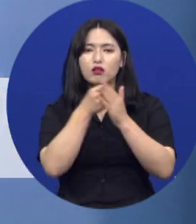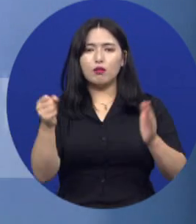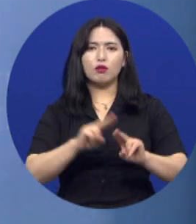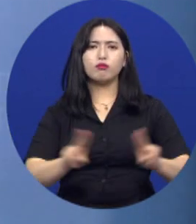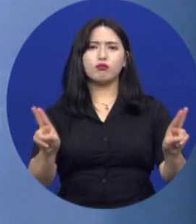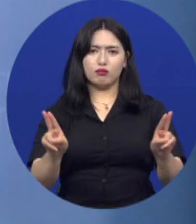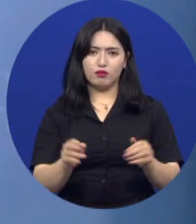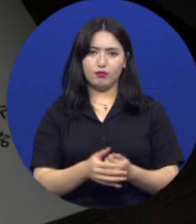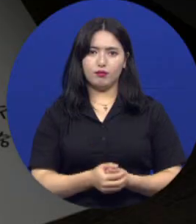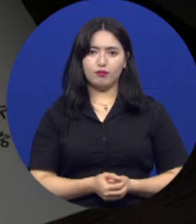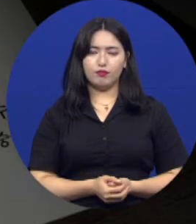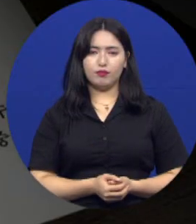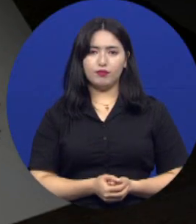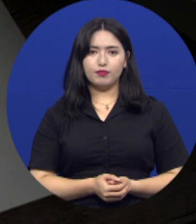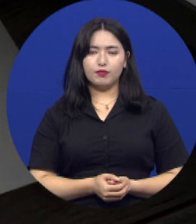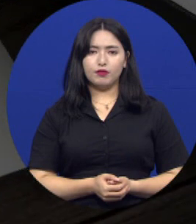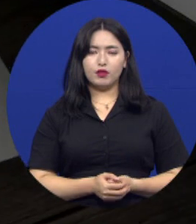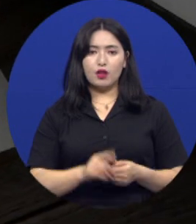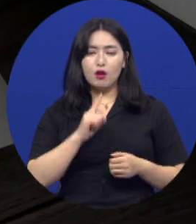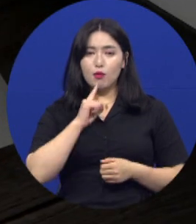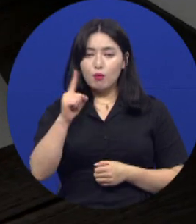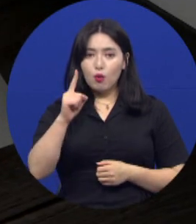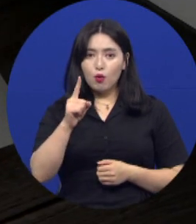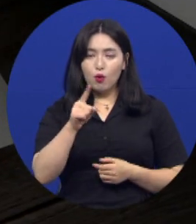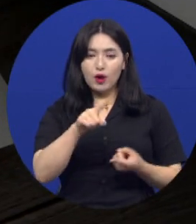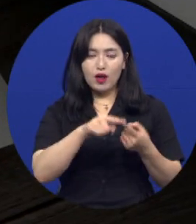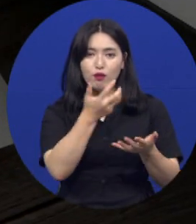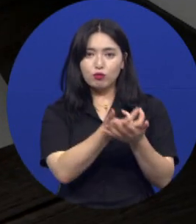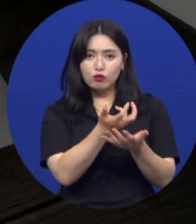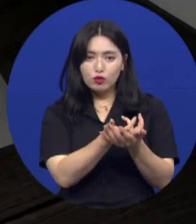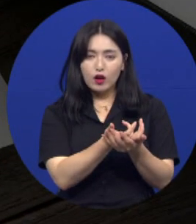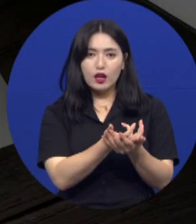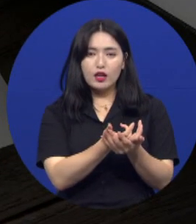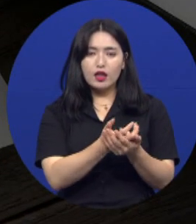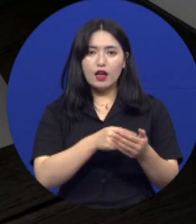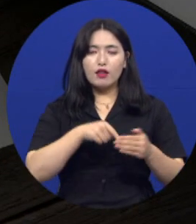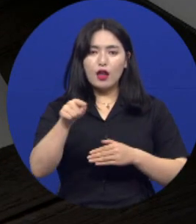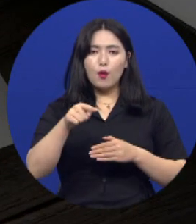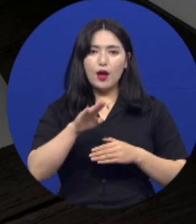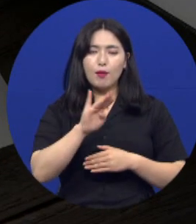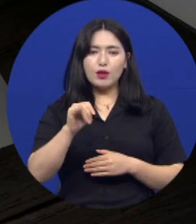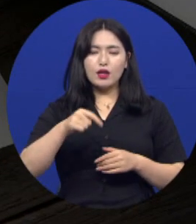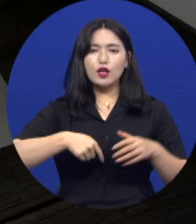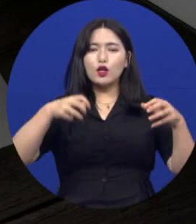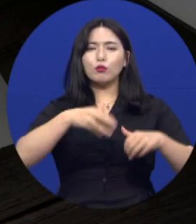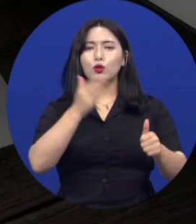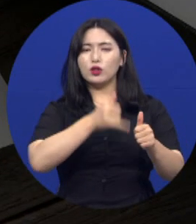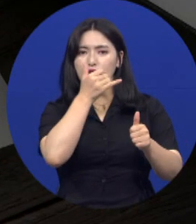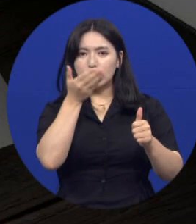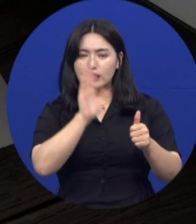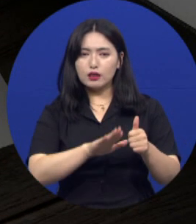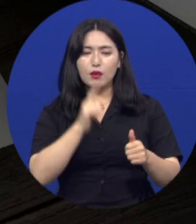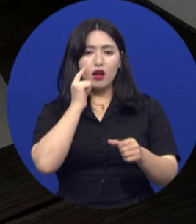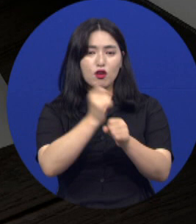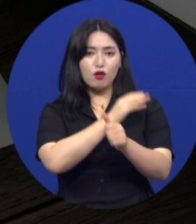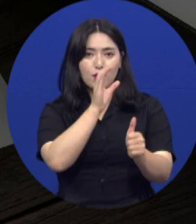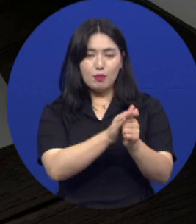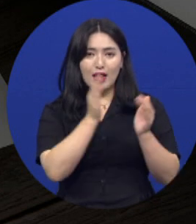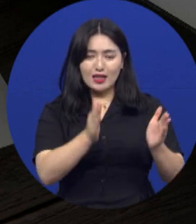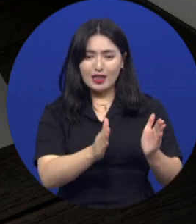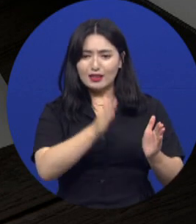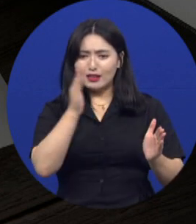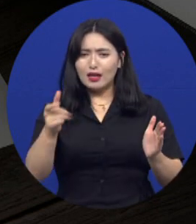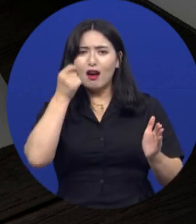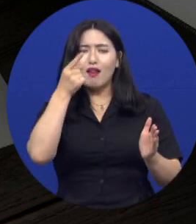돌연 취소했습니다. 보고 예정 문건에는 대외비 협조 요청이 있긴 하지만 용역 기간이 한달 늘어난